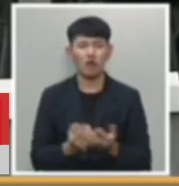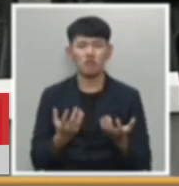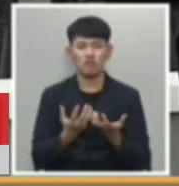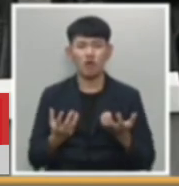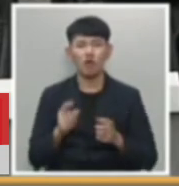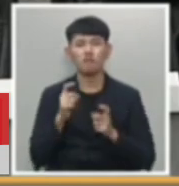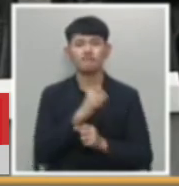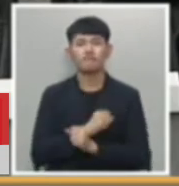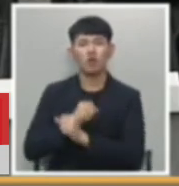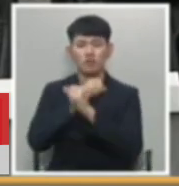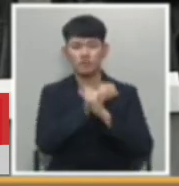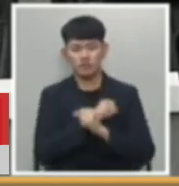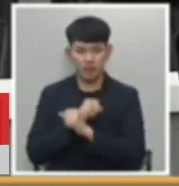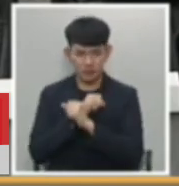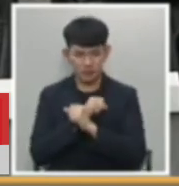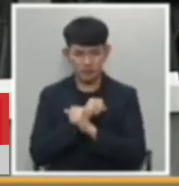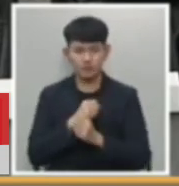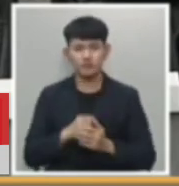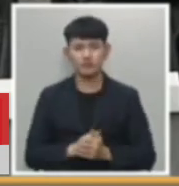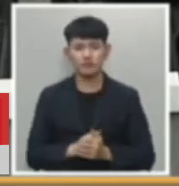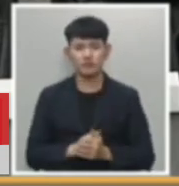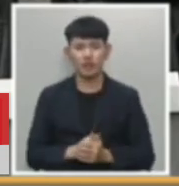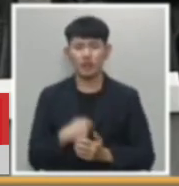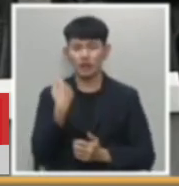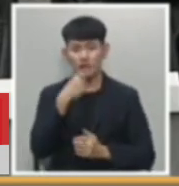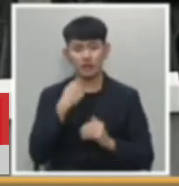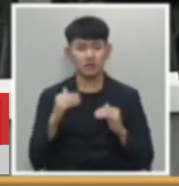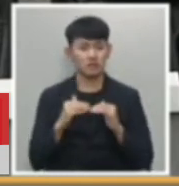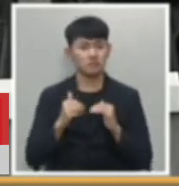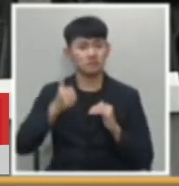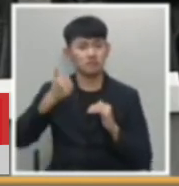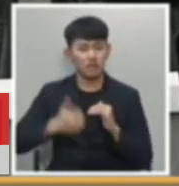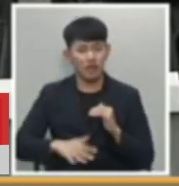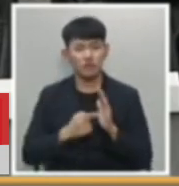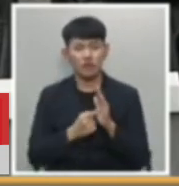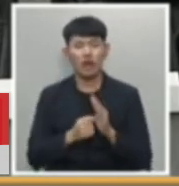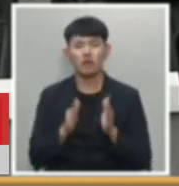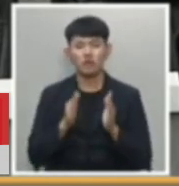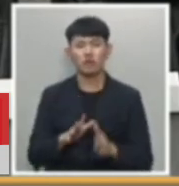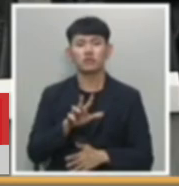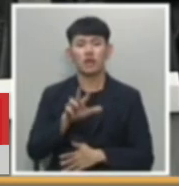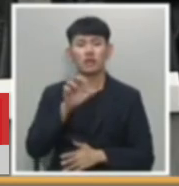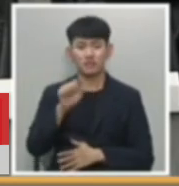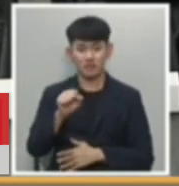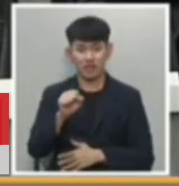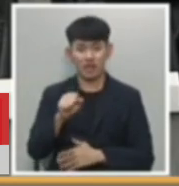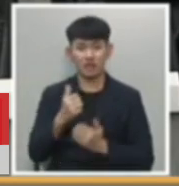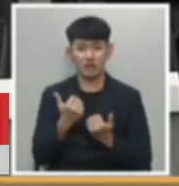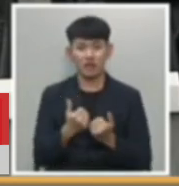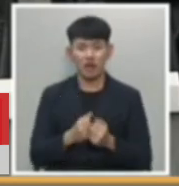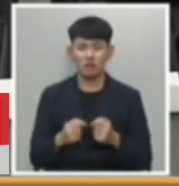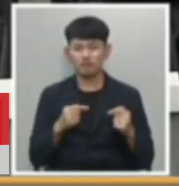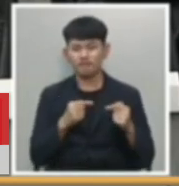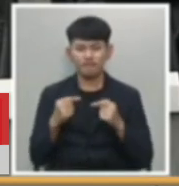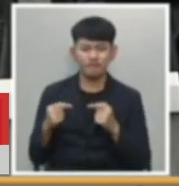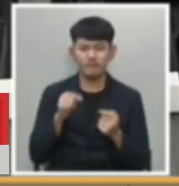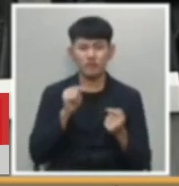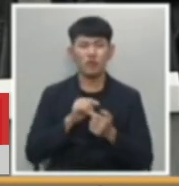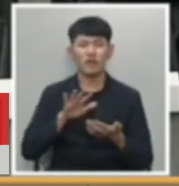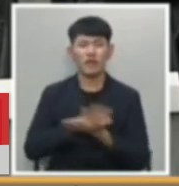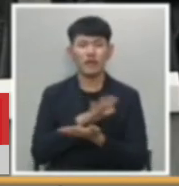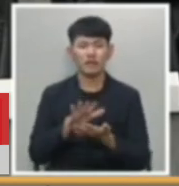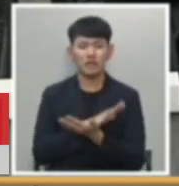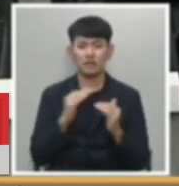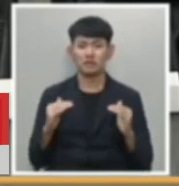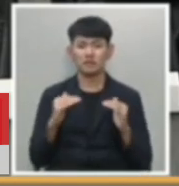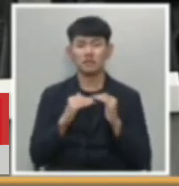ของคนที่ไม่ได้รับสิทธิ์นะครับอย่างเช่น 300,000 คนจากที่มีข้อพิพาทเรื่องของเอกสารสิทธิ์ของยาง